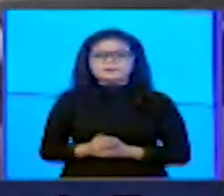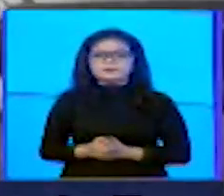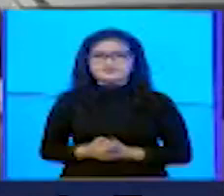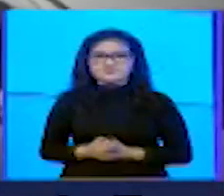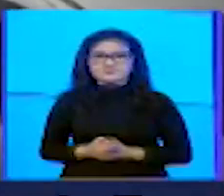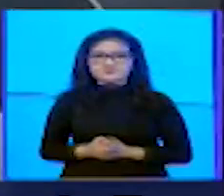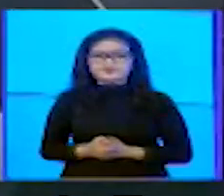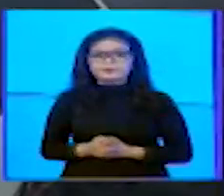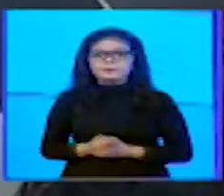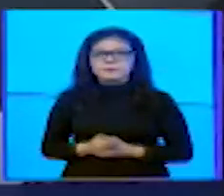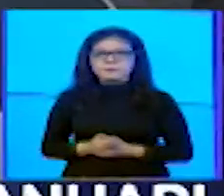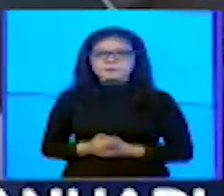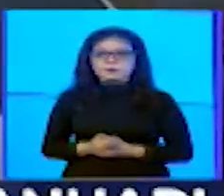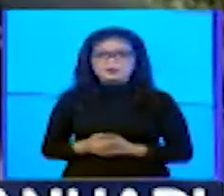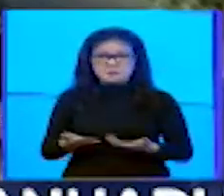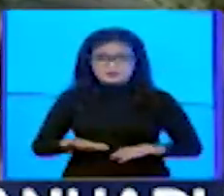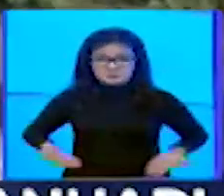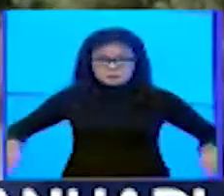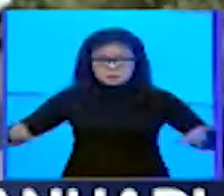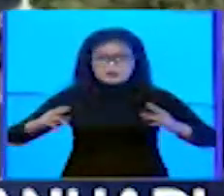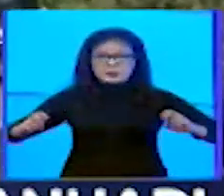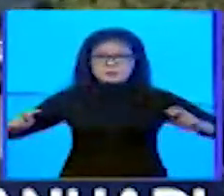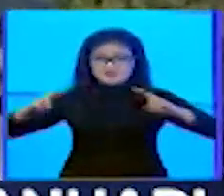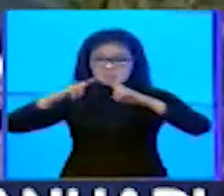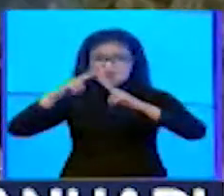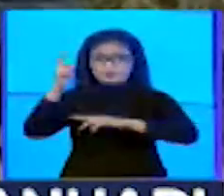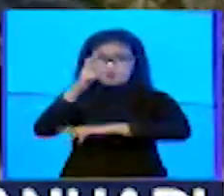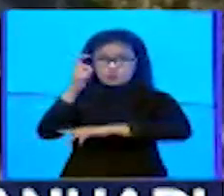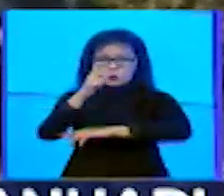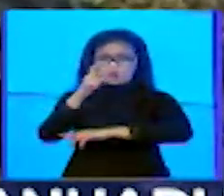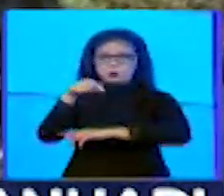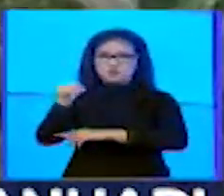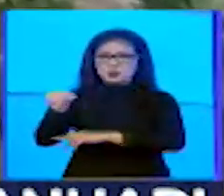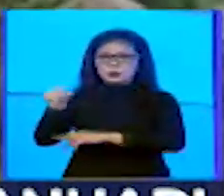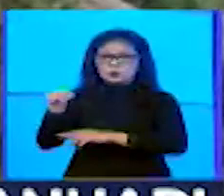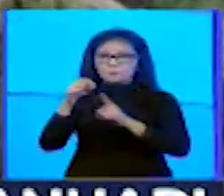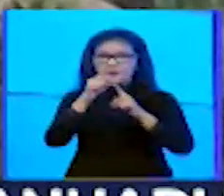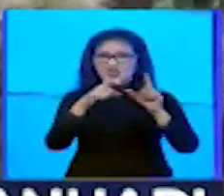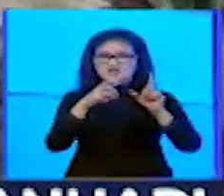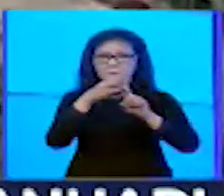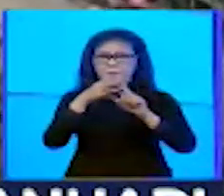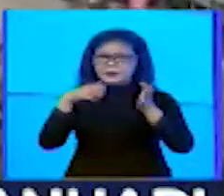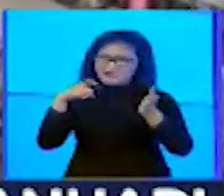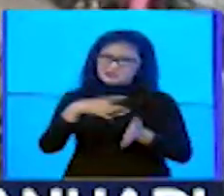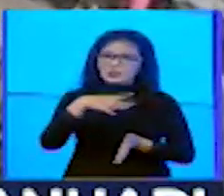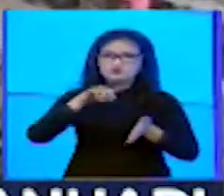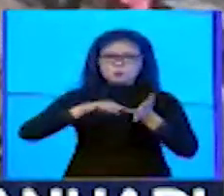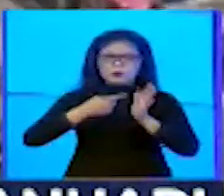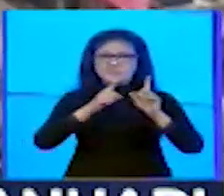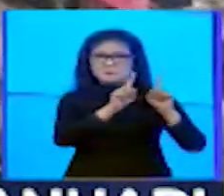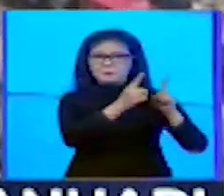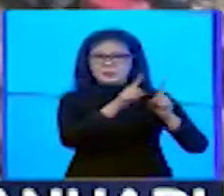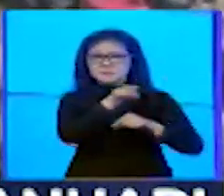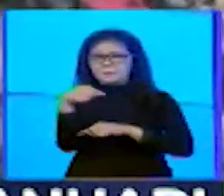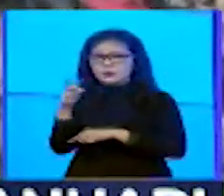Kawasan sekitar Istana Bogor, Jawa Barat merupakan salah satu wilayah di Jawa Barat yang diberlakukan PSBB ketat mulai 11 Januari hingga